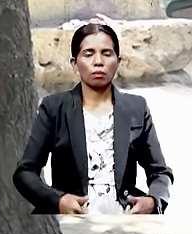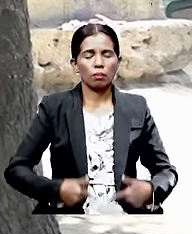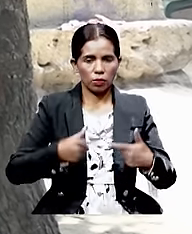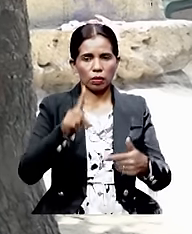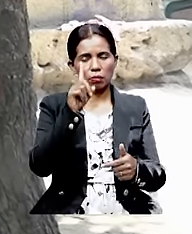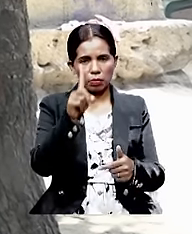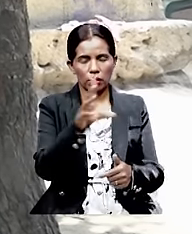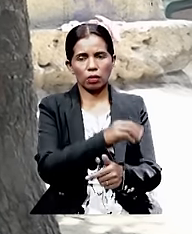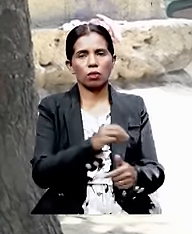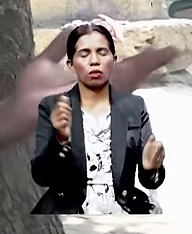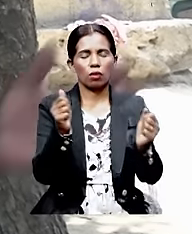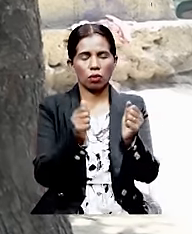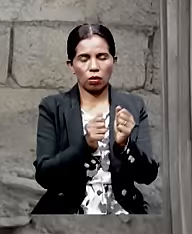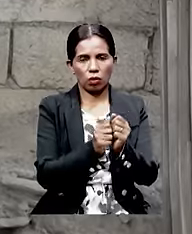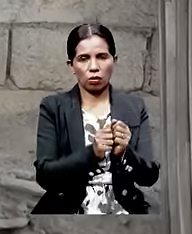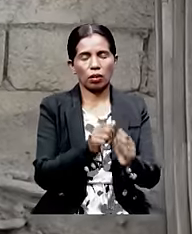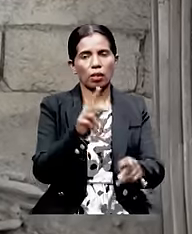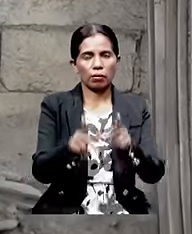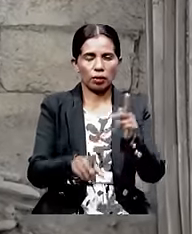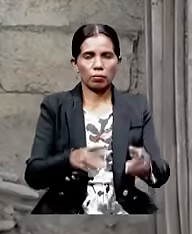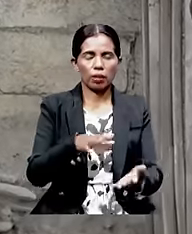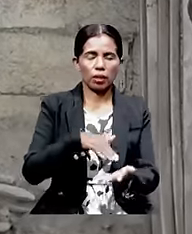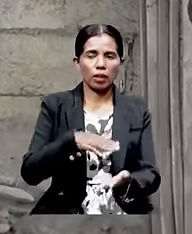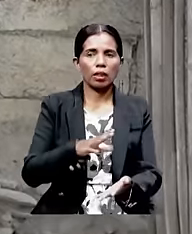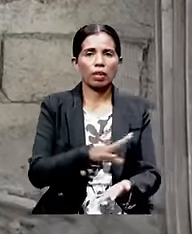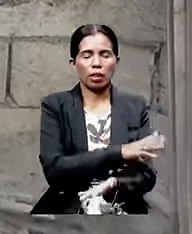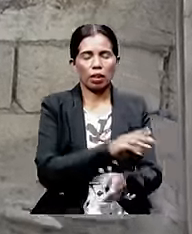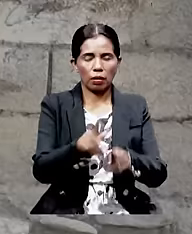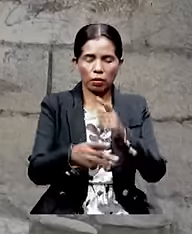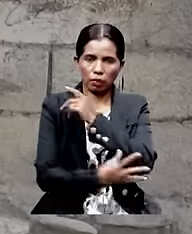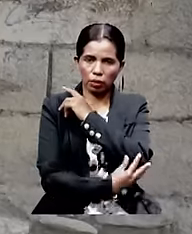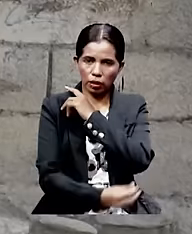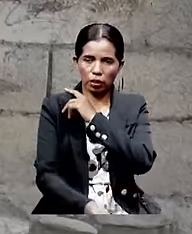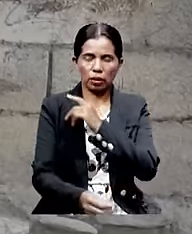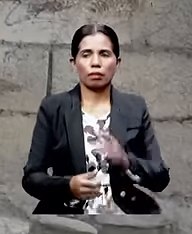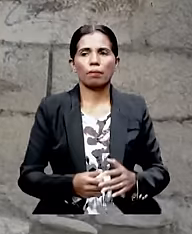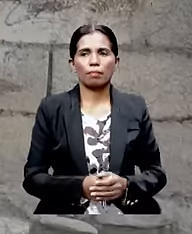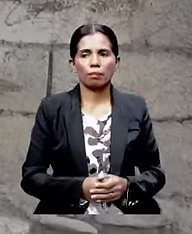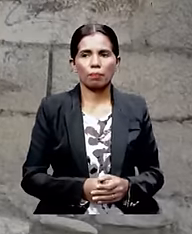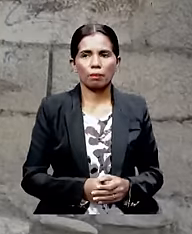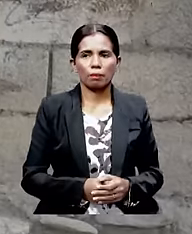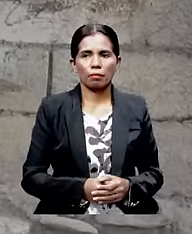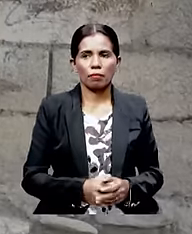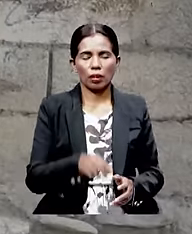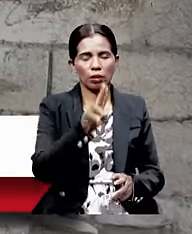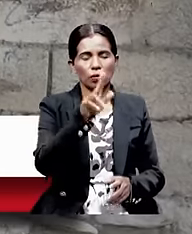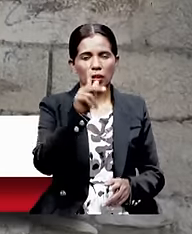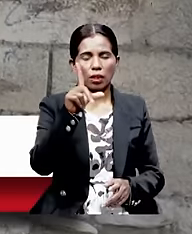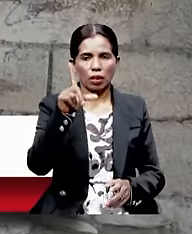Duni ho condição vulnerável. Durante ne Moris Mesak, ok, o que ele quer lá ne,